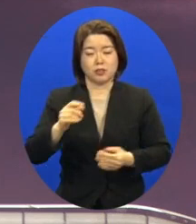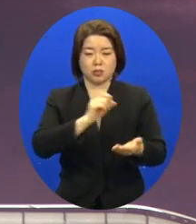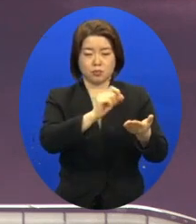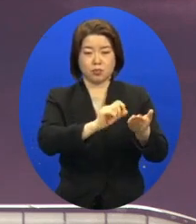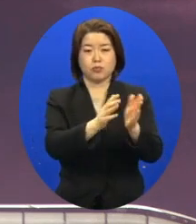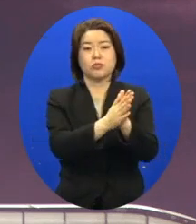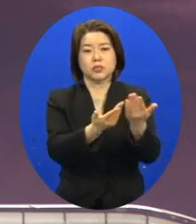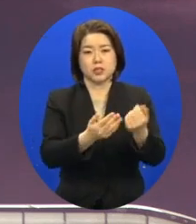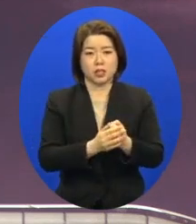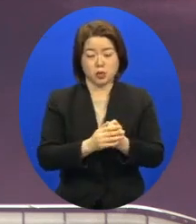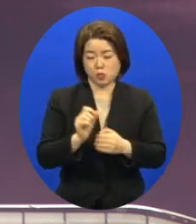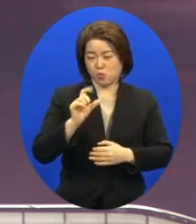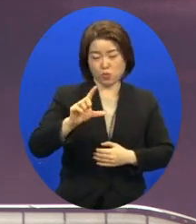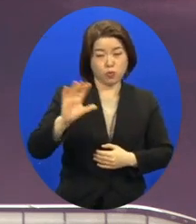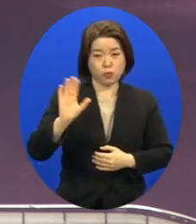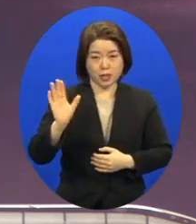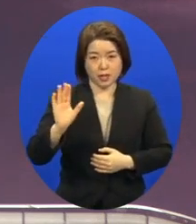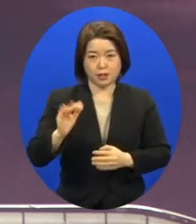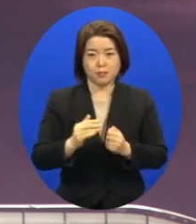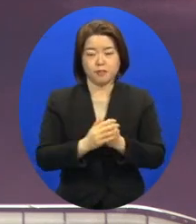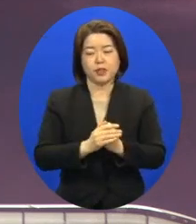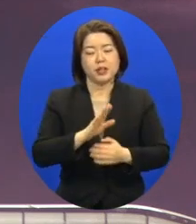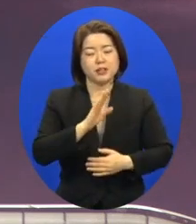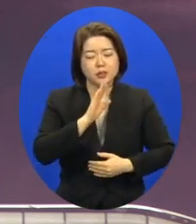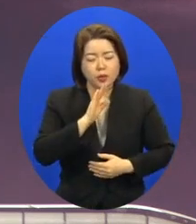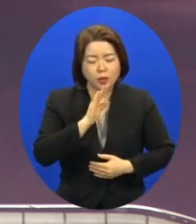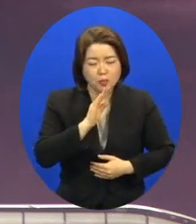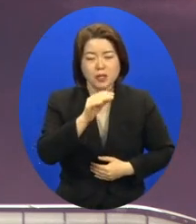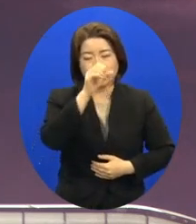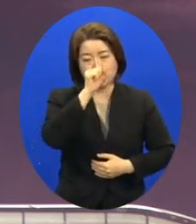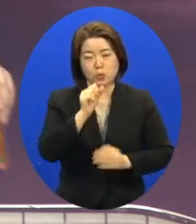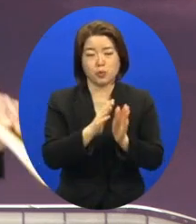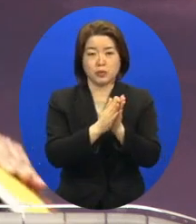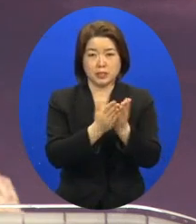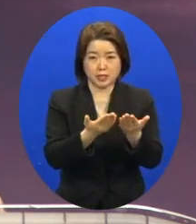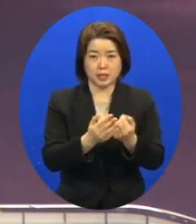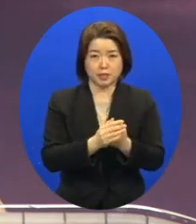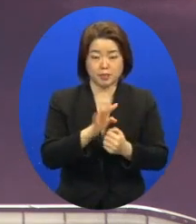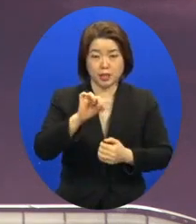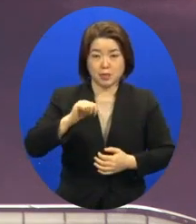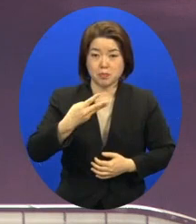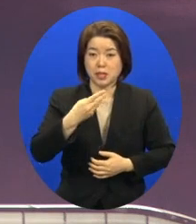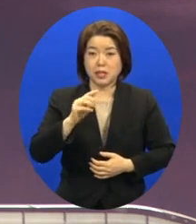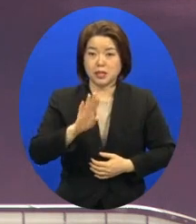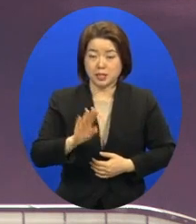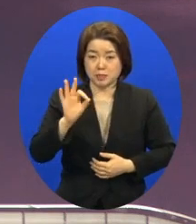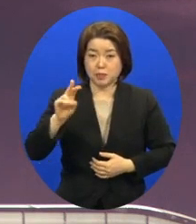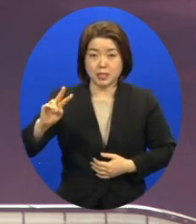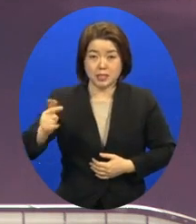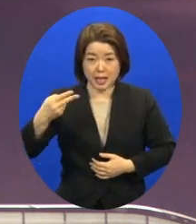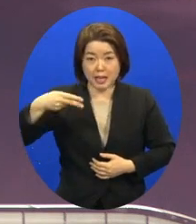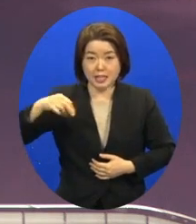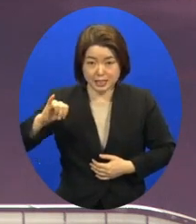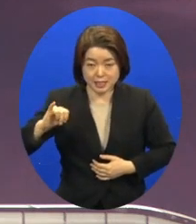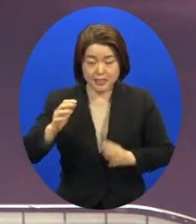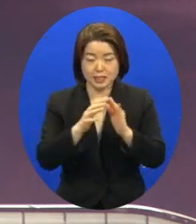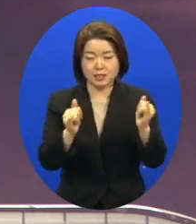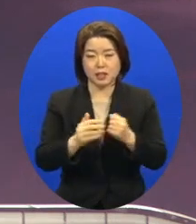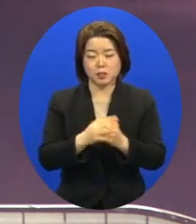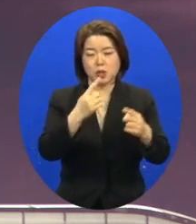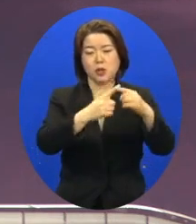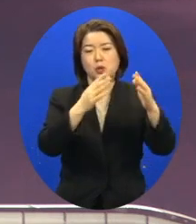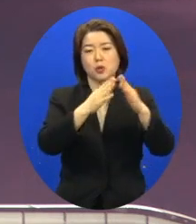두꺼운 책도 아닙니다. 참 좋은 책입니다. 필립 얀시라는 사람이 교회에 대해서 깊이